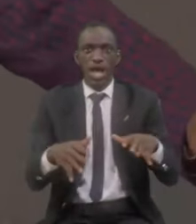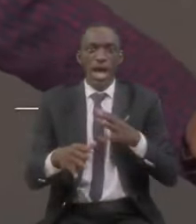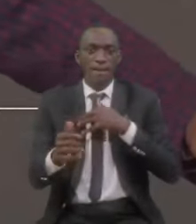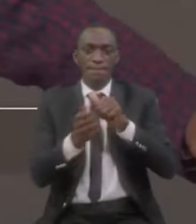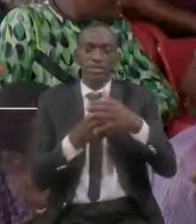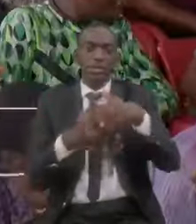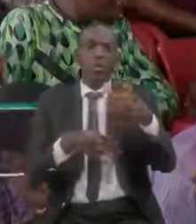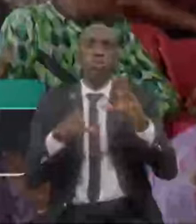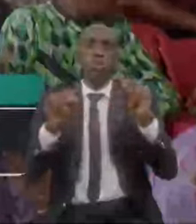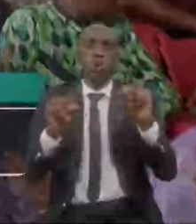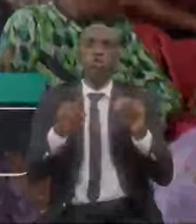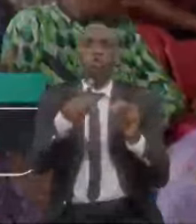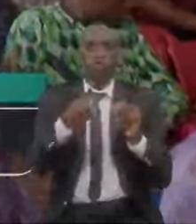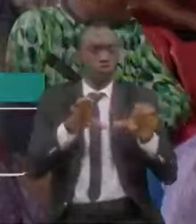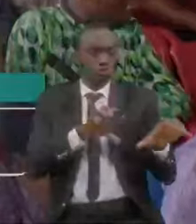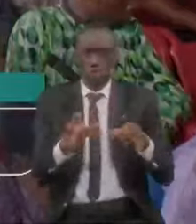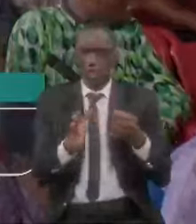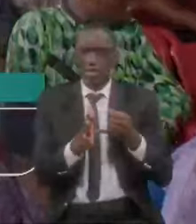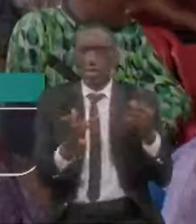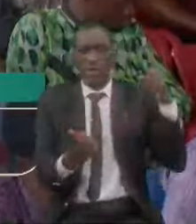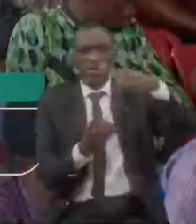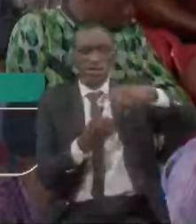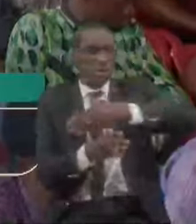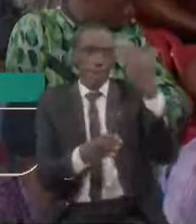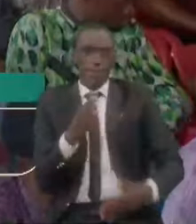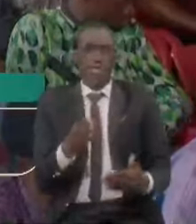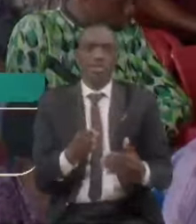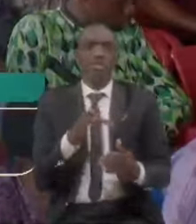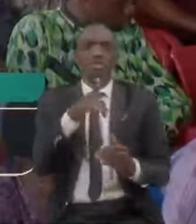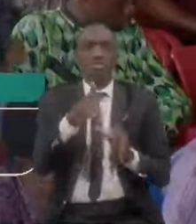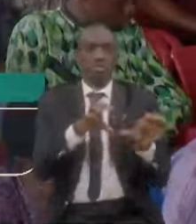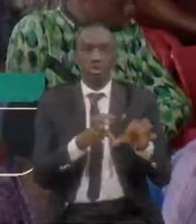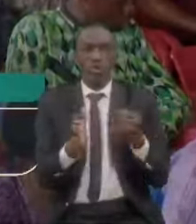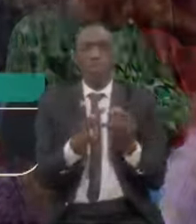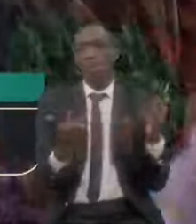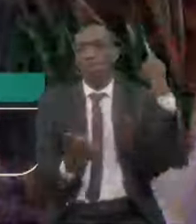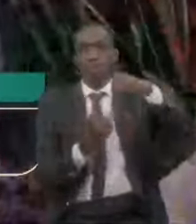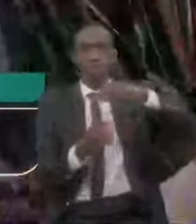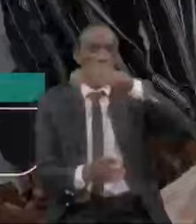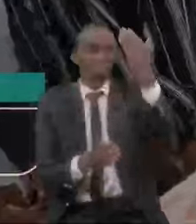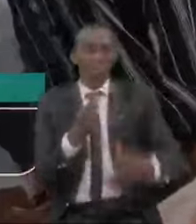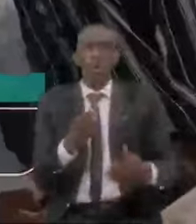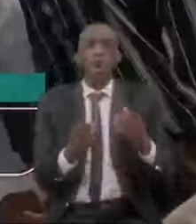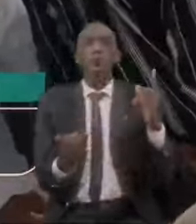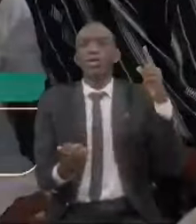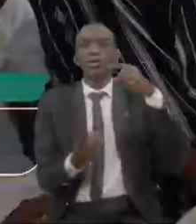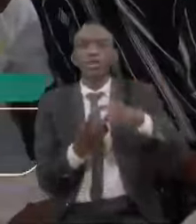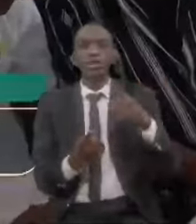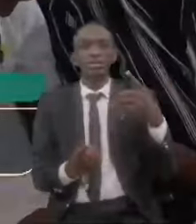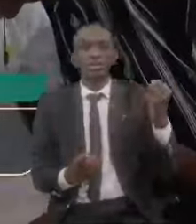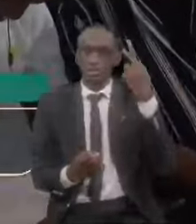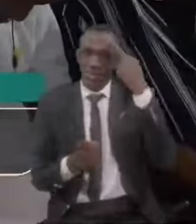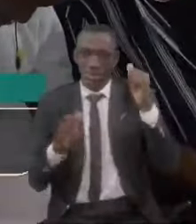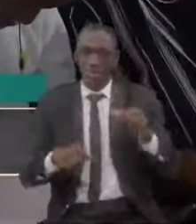le fais avec... tu commences et tu finis jusqu'à la conclusion. Tu le fais de façon logique. Et